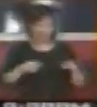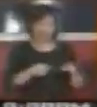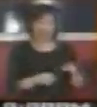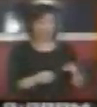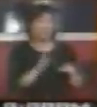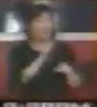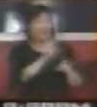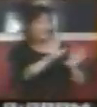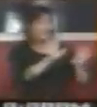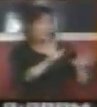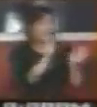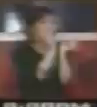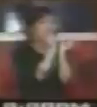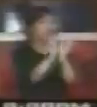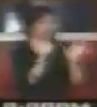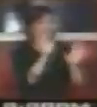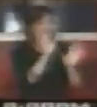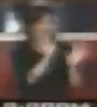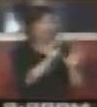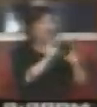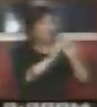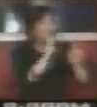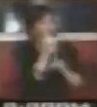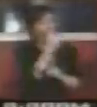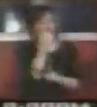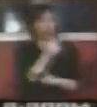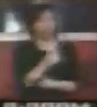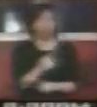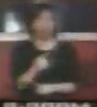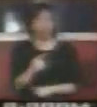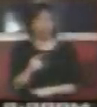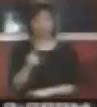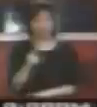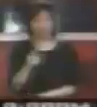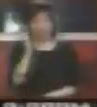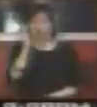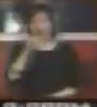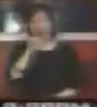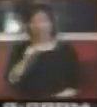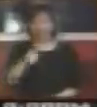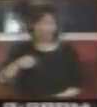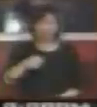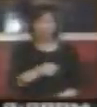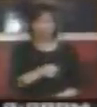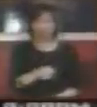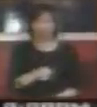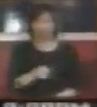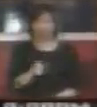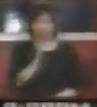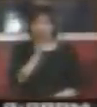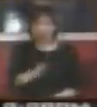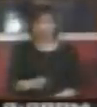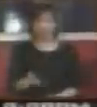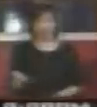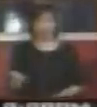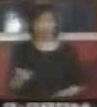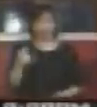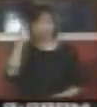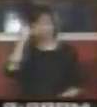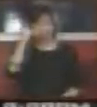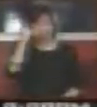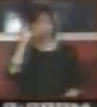ipapakulong. Mag-usap lang tayo. Wala po ako sa isip po yung gagawin kong ganun. Wala po. Kung hindi ko nakakalang iaabot sa ganito to, ginawa